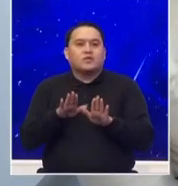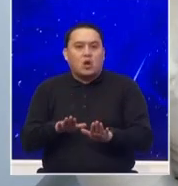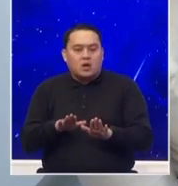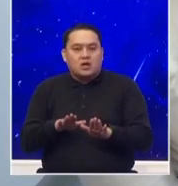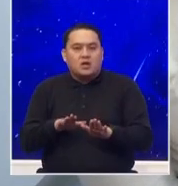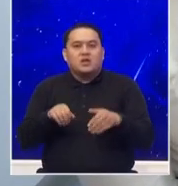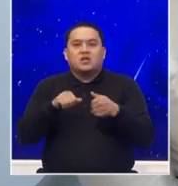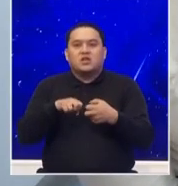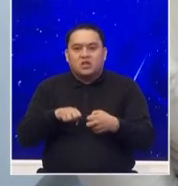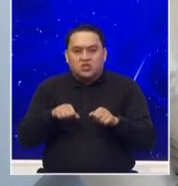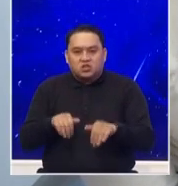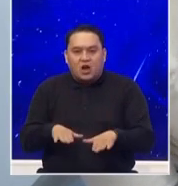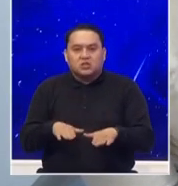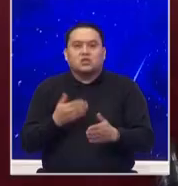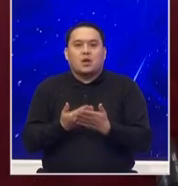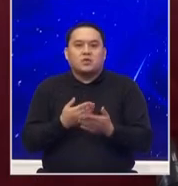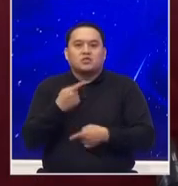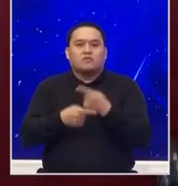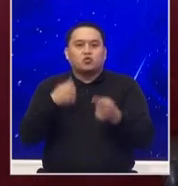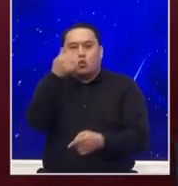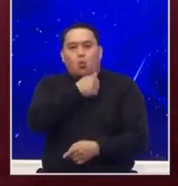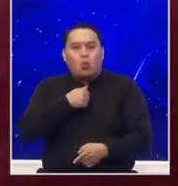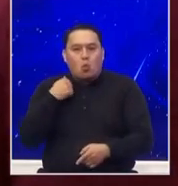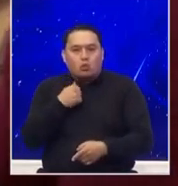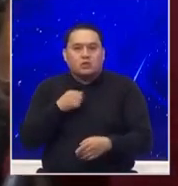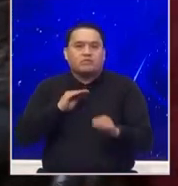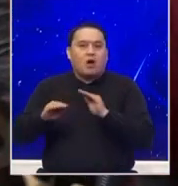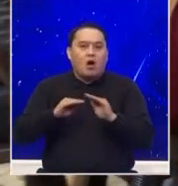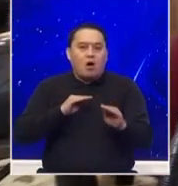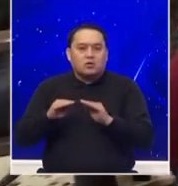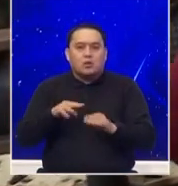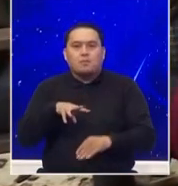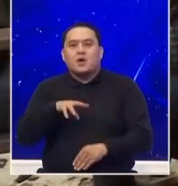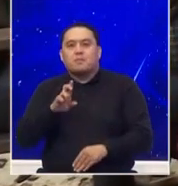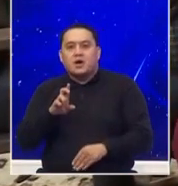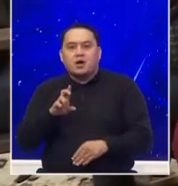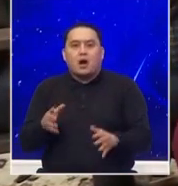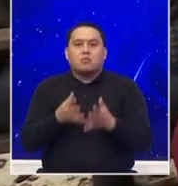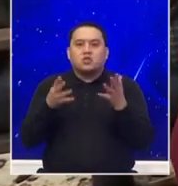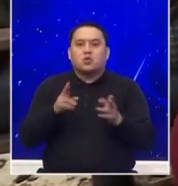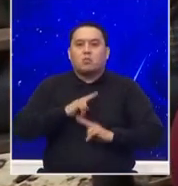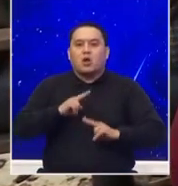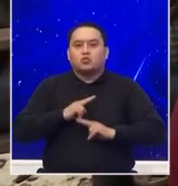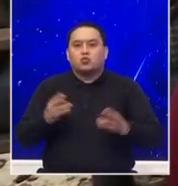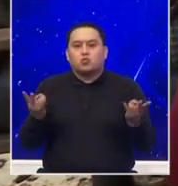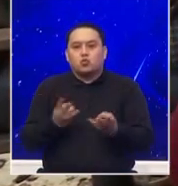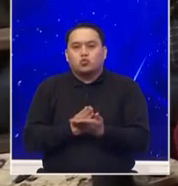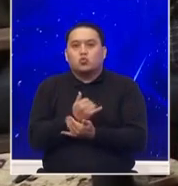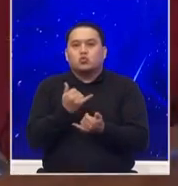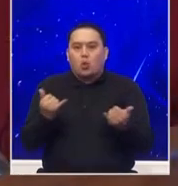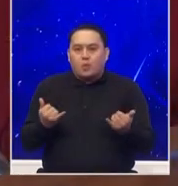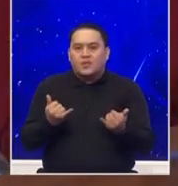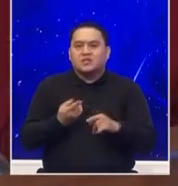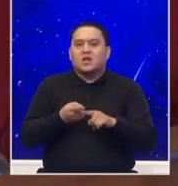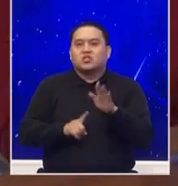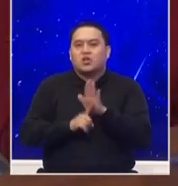Но и это решается. Так, например, до конца текущего года в разработке мобильное приложение для облегчения получения необходимых услуг. К слову,